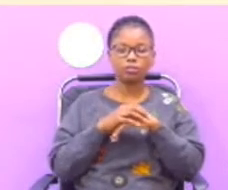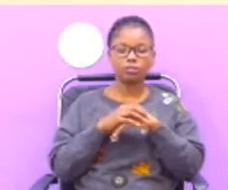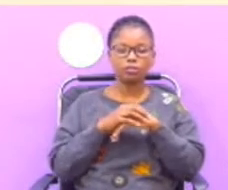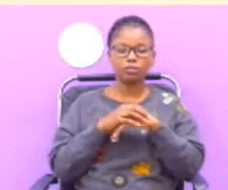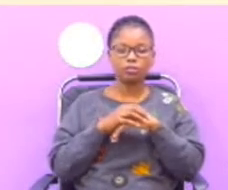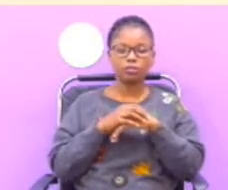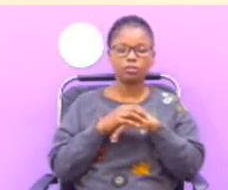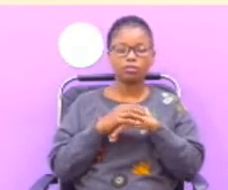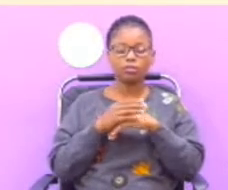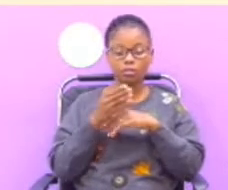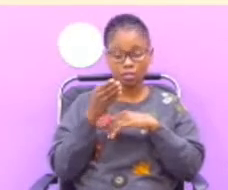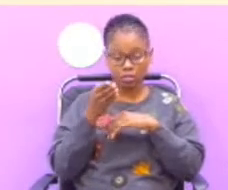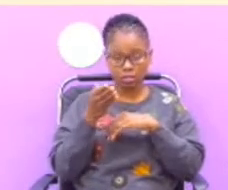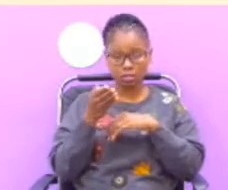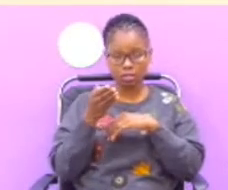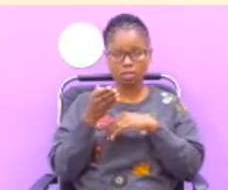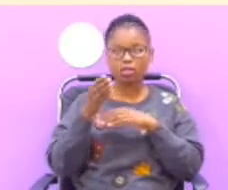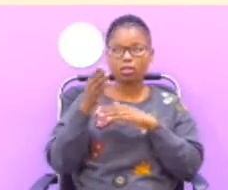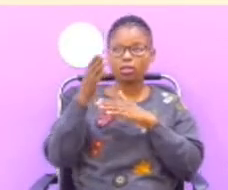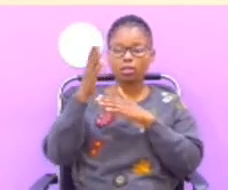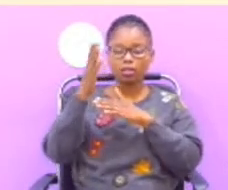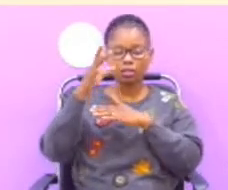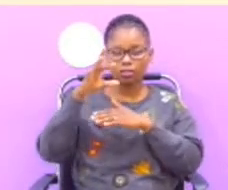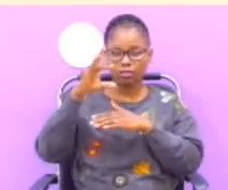O kũu nokuo gĩa kanduta.